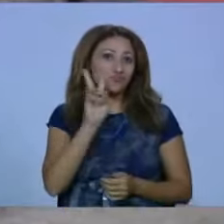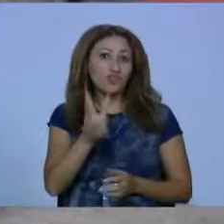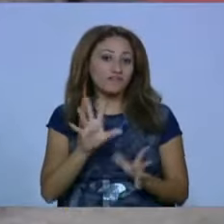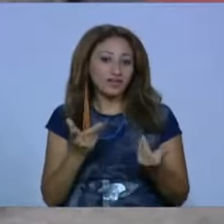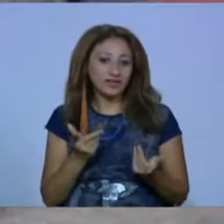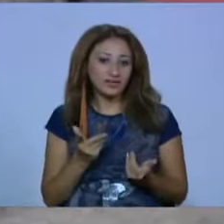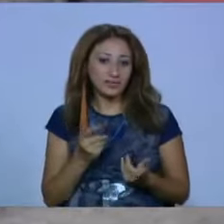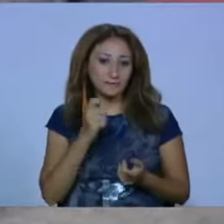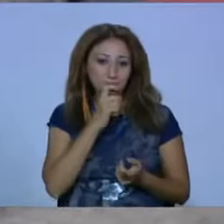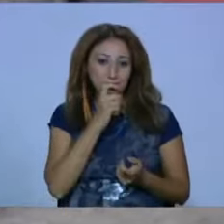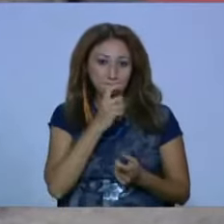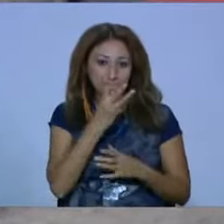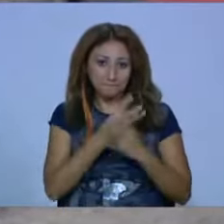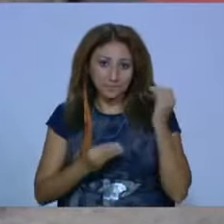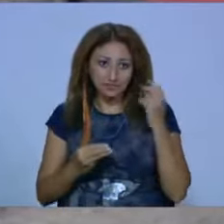ان بنتي